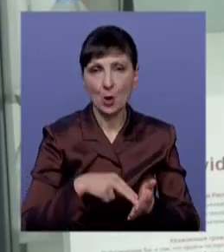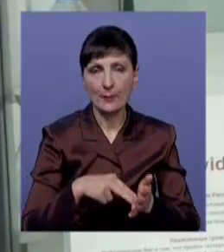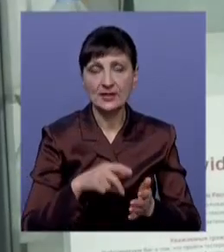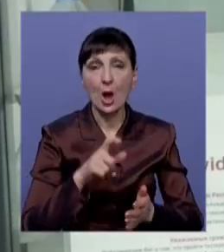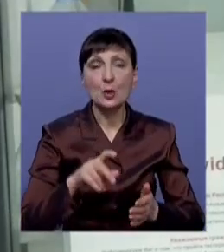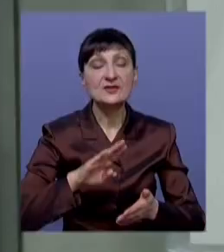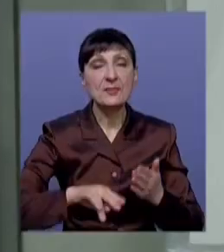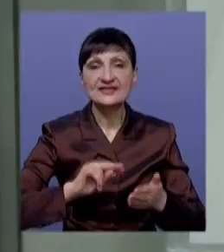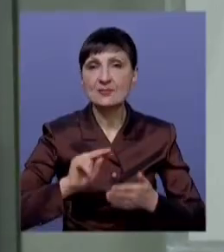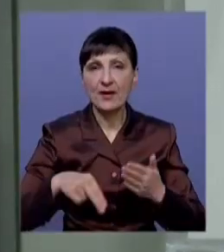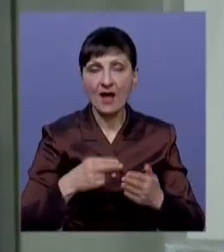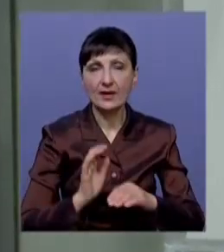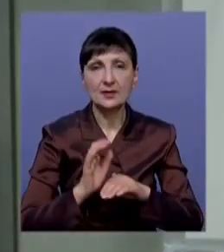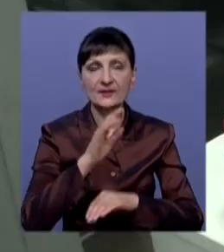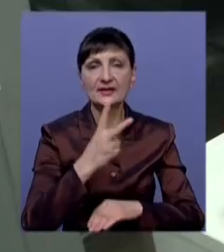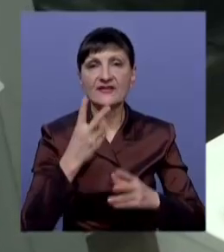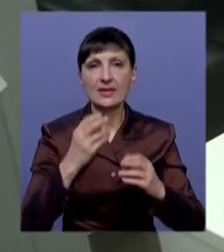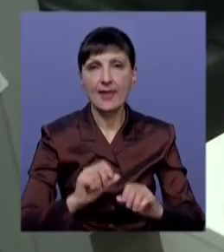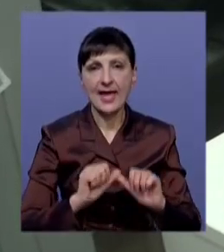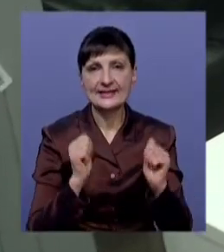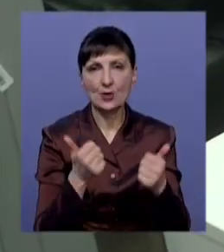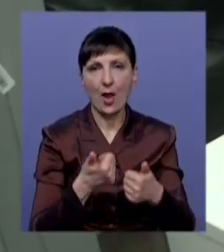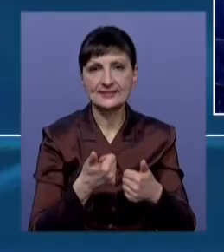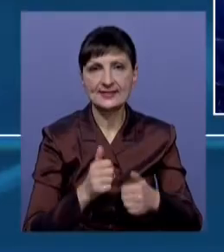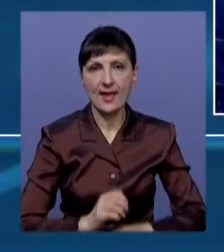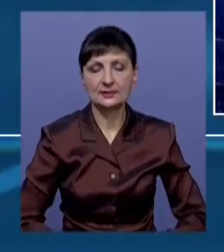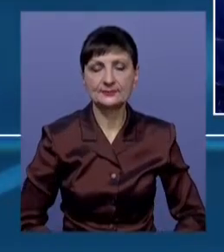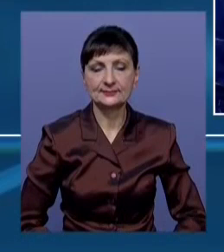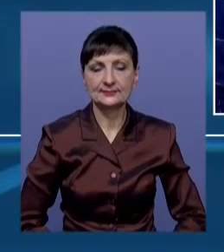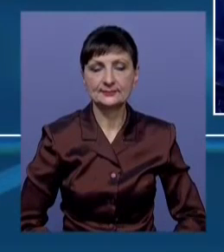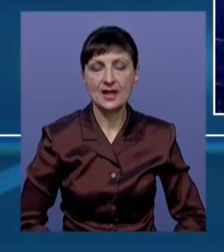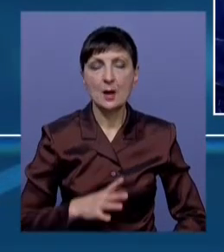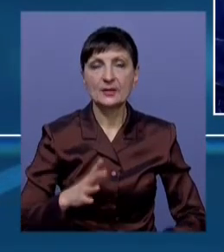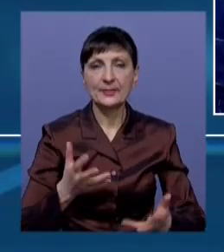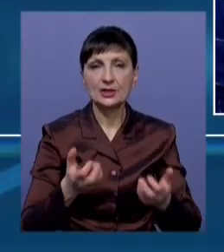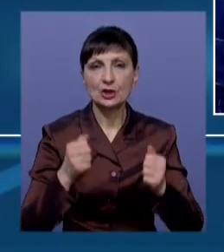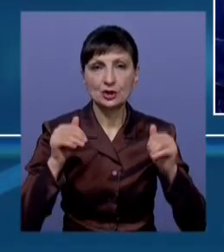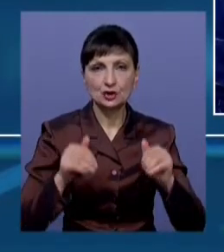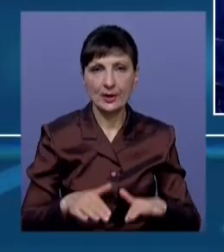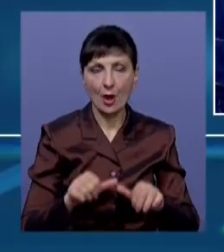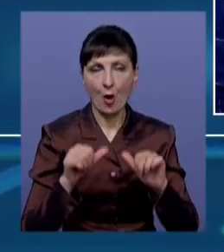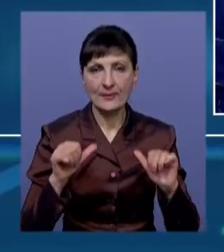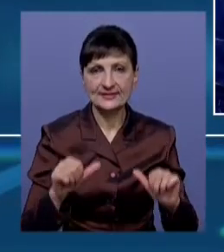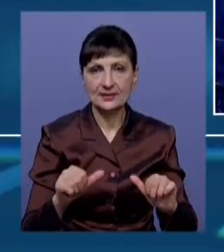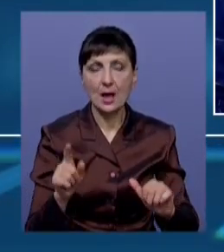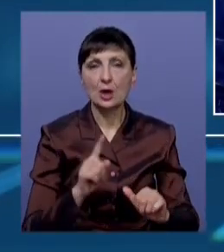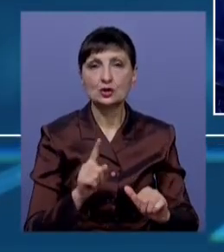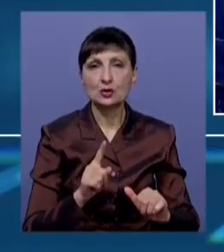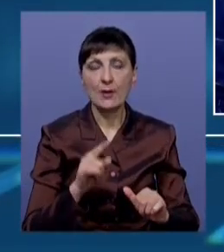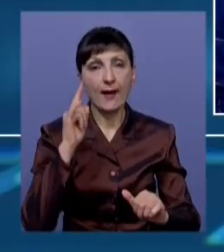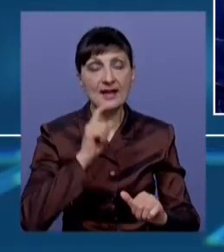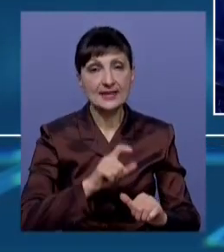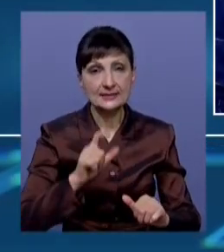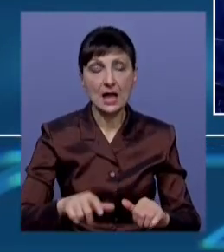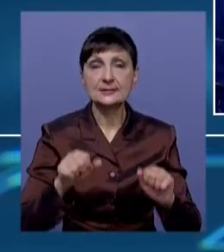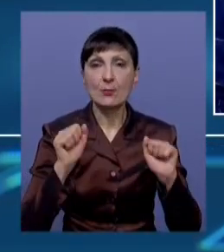без ПЦР-справок направляются на двухдневную изоляцию. Было принято решение межведомственной комиссии о том, что казахстанцы